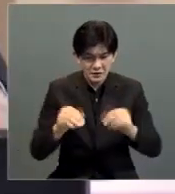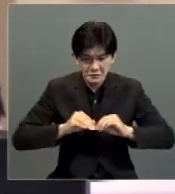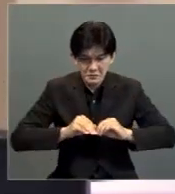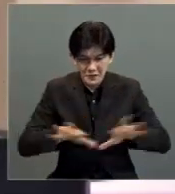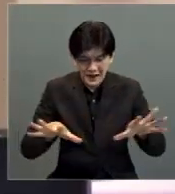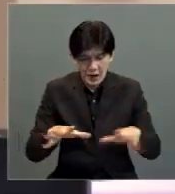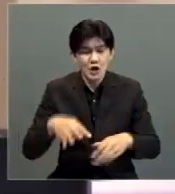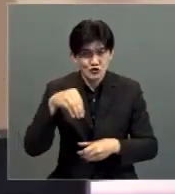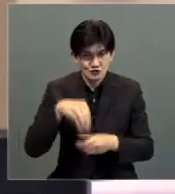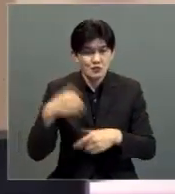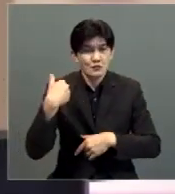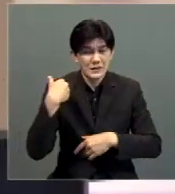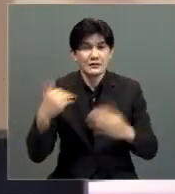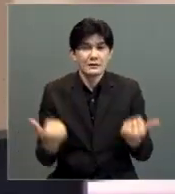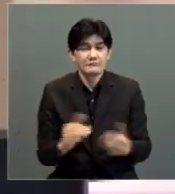การระบาดที่ยังคงมีอย่างต่อเนื่องซึ่งหลายจังหวัดมีมาตรการขั้นสูงสุดไปแล้วก่อนจะนำเข้าสู่การพิจารณาของคณะรัฐมนตรีนัดพิเศษในวันพรุ่งนี้ครับพวกมาตรการสำคัญทางการช่วยเหลือเยียวยาและการหยุดการแพร่ระบาดให้เกิดขึ้นโดยเร็วที่สุดครับอ่ะ